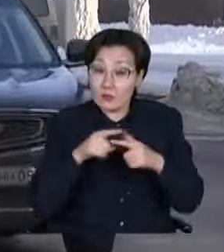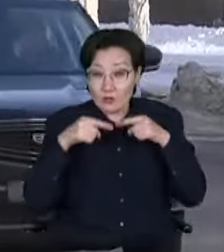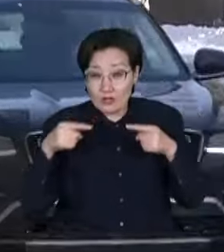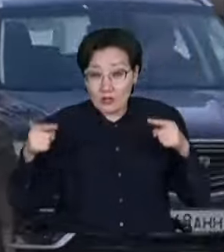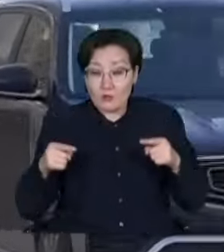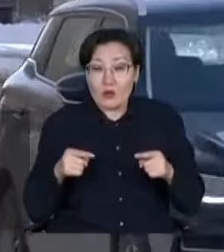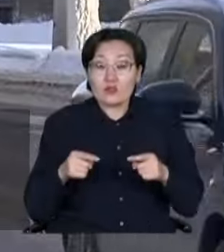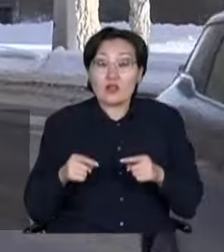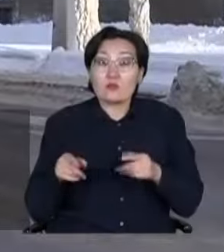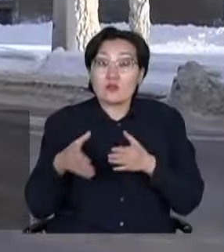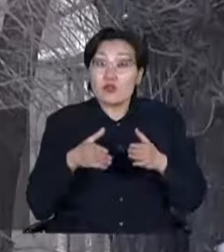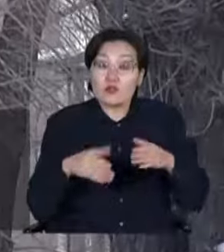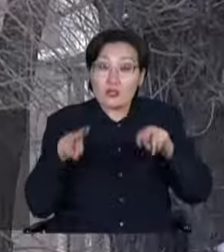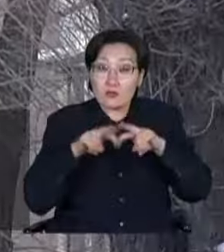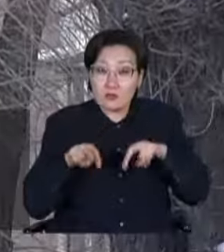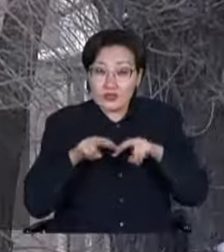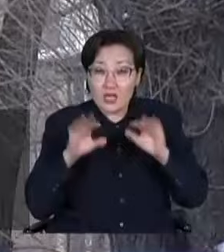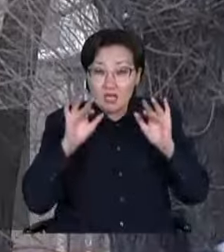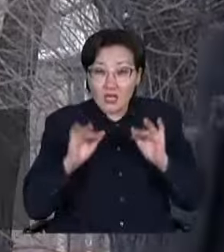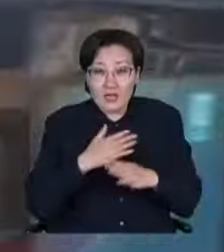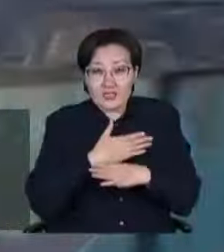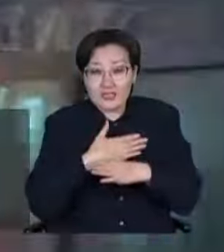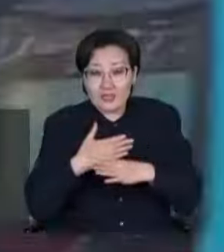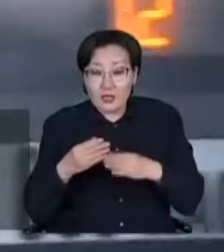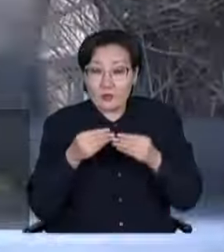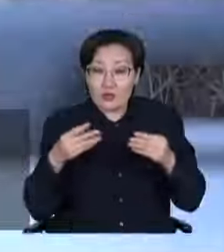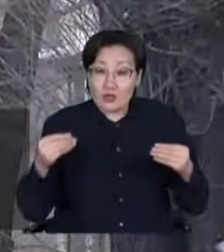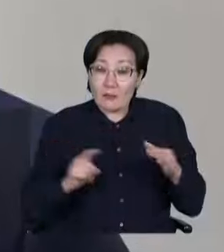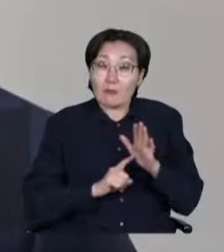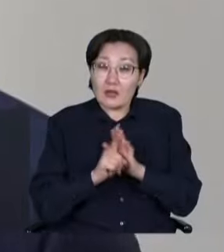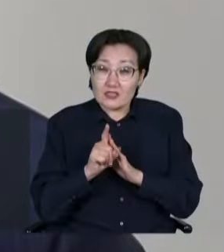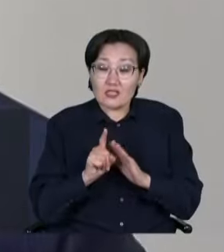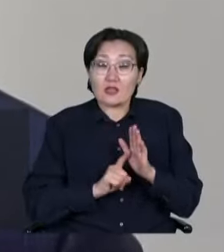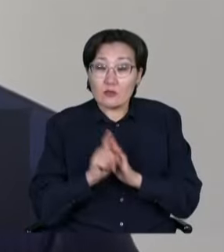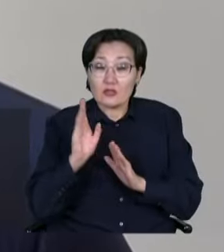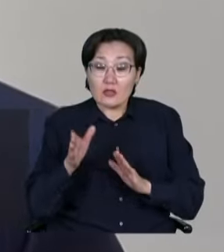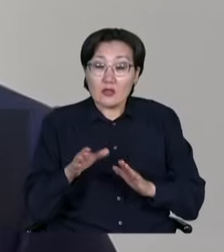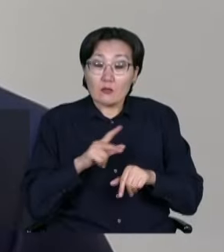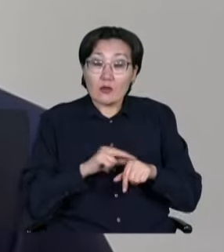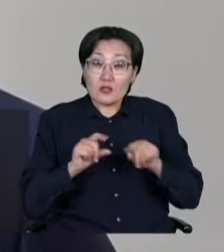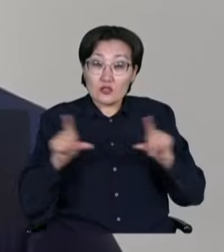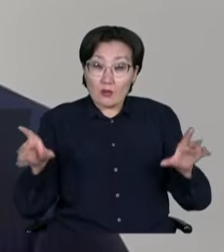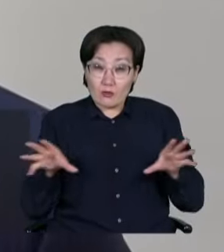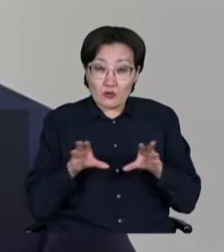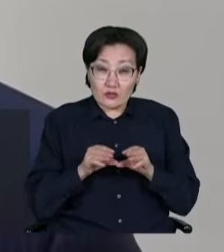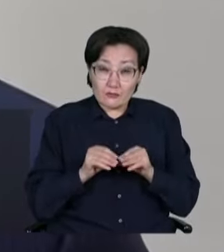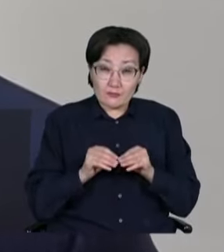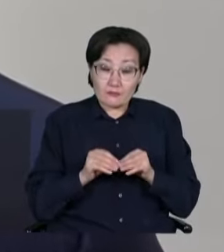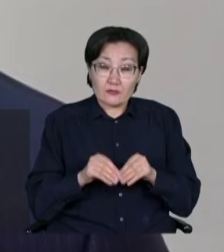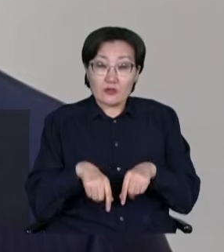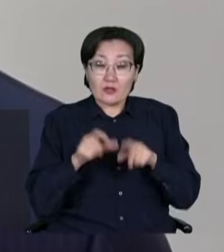да амалдарды қарастыруға қар кетіп күн жылығанда ғана кіріспек. Әкімшілік полициямен бөлімімен бірге